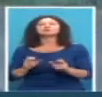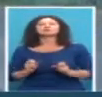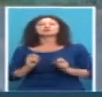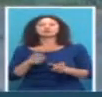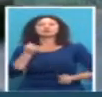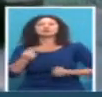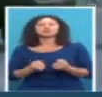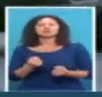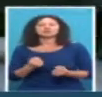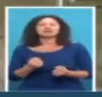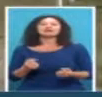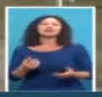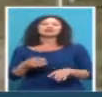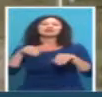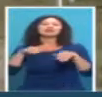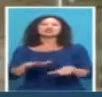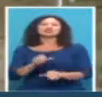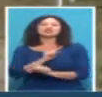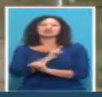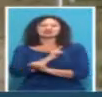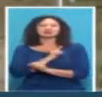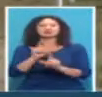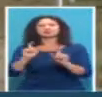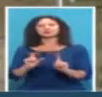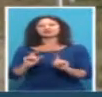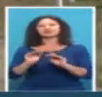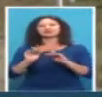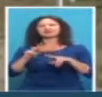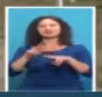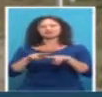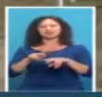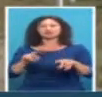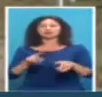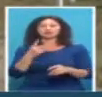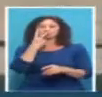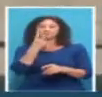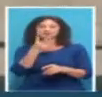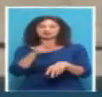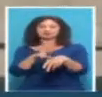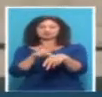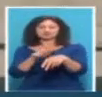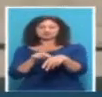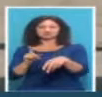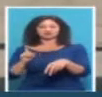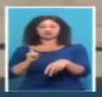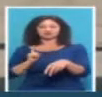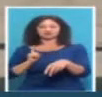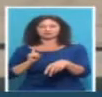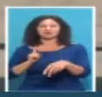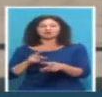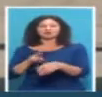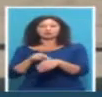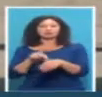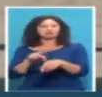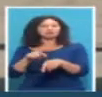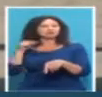решил передохнуть после тяжелого рабочего дня. Присел на скамейку. Тут его заметил пеший патруль. У сотрудников сработало профессиональное